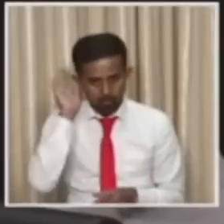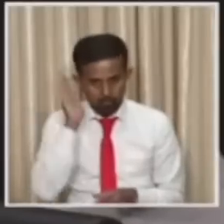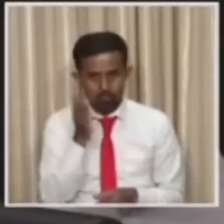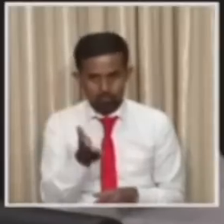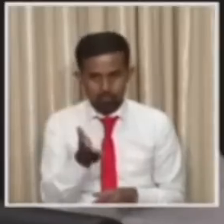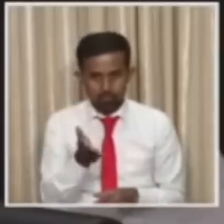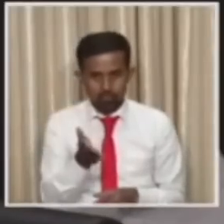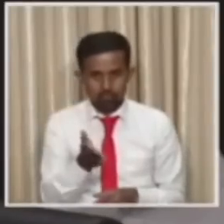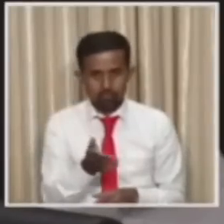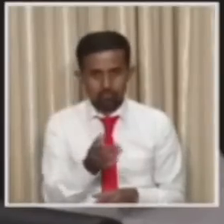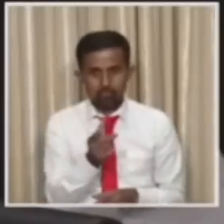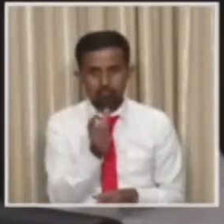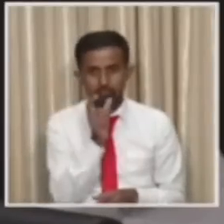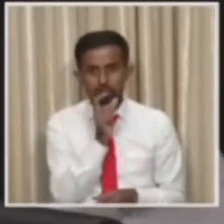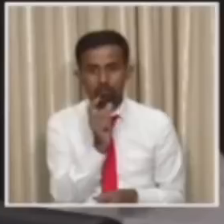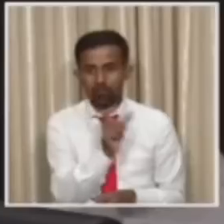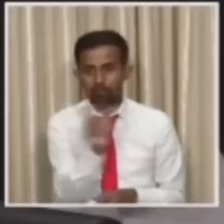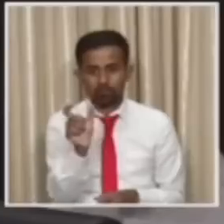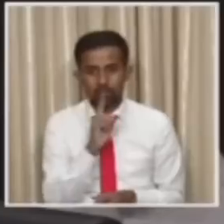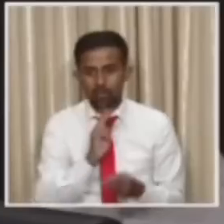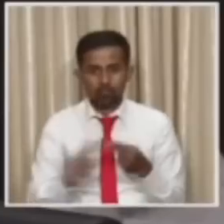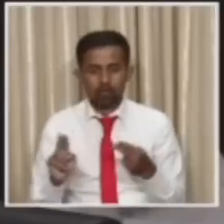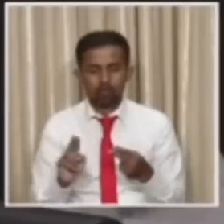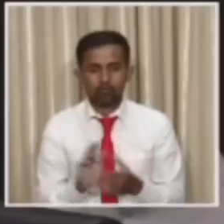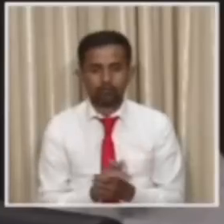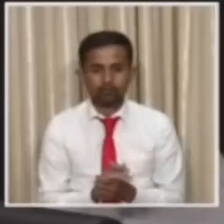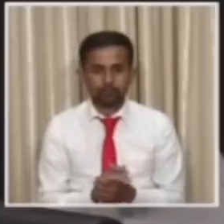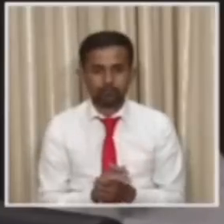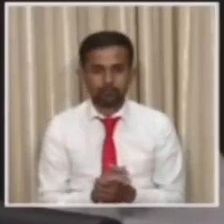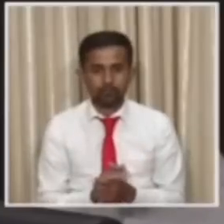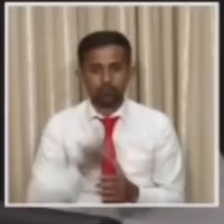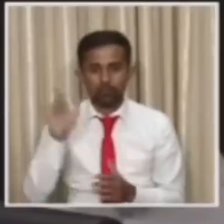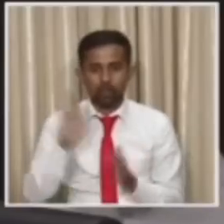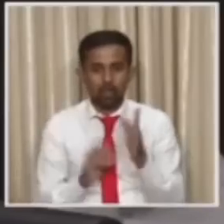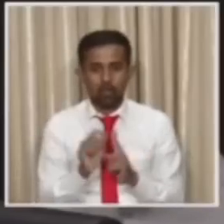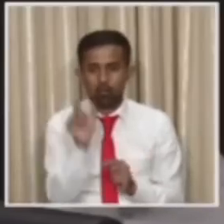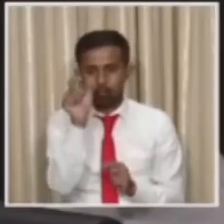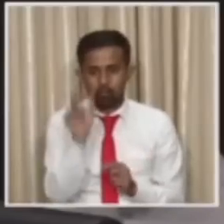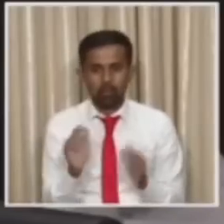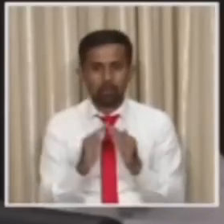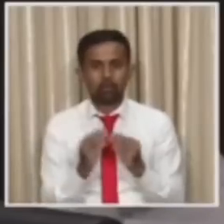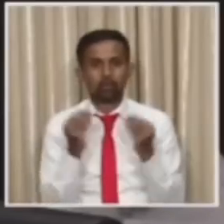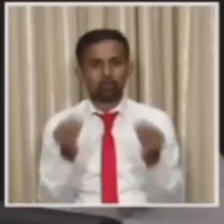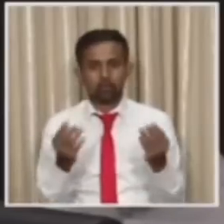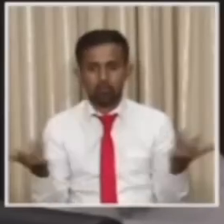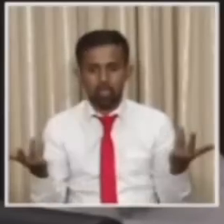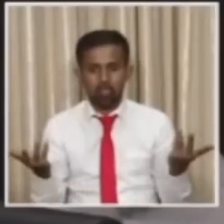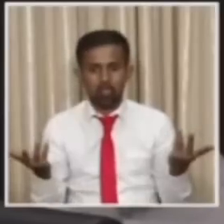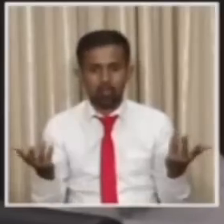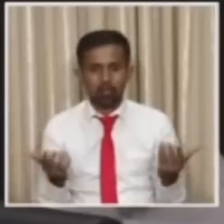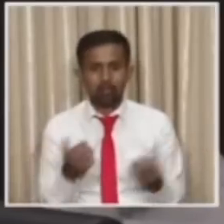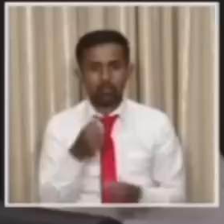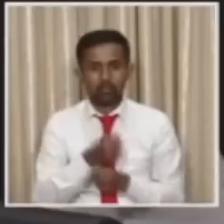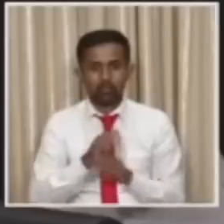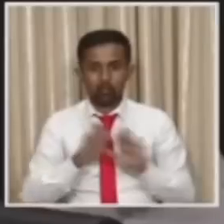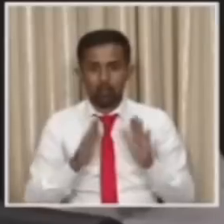ඉතාම පාර්ලිමේන්තු වරප්‍රසාද යටතේ මේ කරන ප්‍රකාශ ඉතාම නිඳනීයයි. එතුමාට විදේශ කටයුතු ඇමතුමාට ගෙවල් දෙන්න බෑ කාටවත්. ඒ ගෙවක් දෙනවා නම් දෙන්නේ රාජ්‍ය